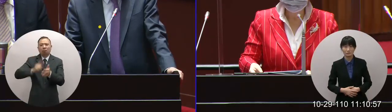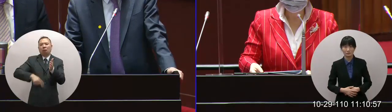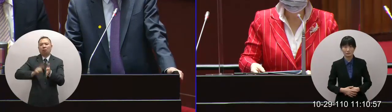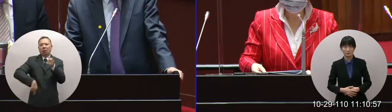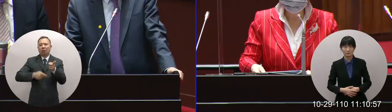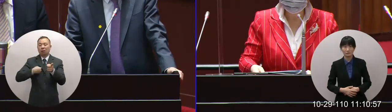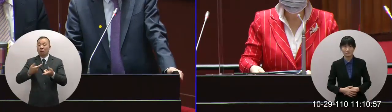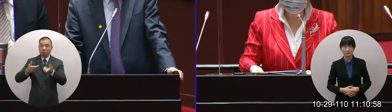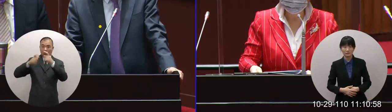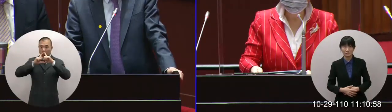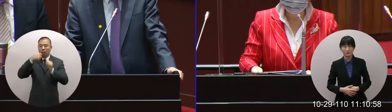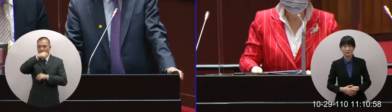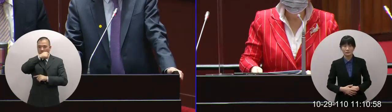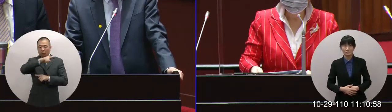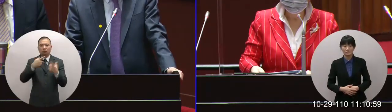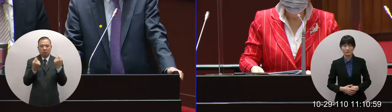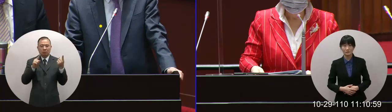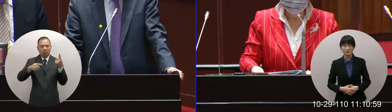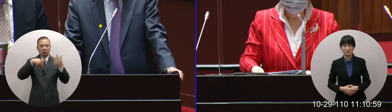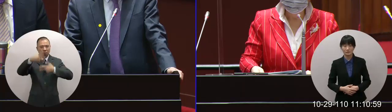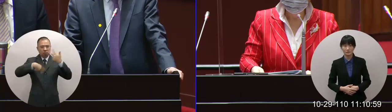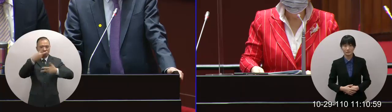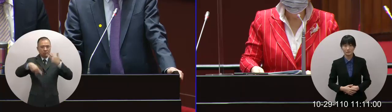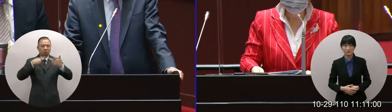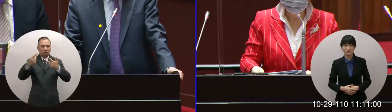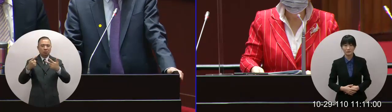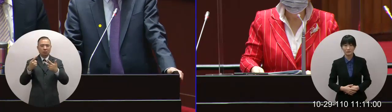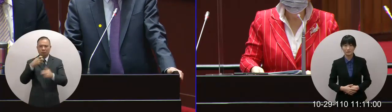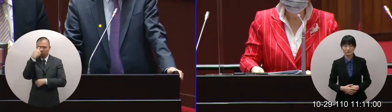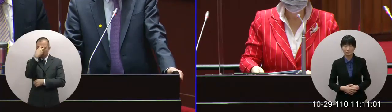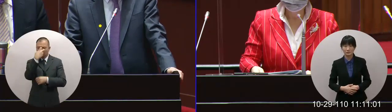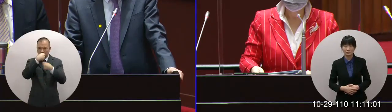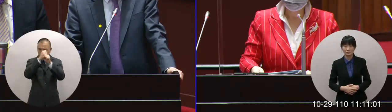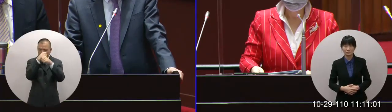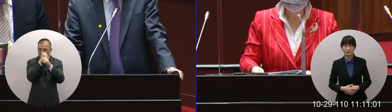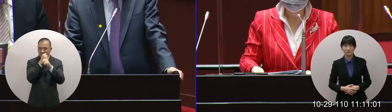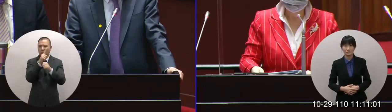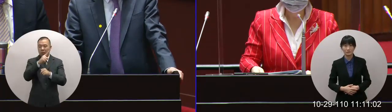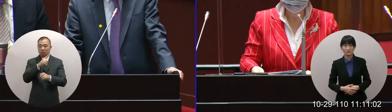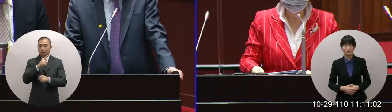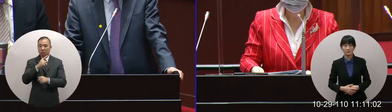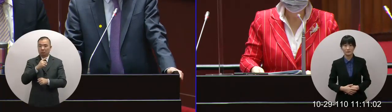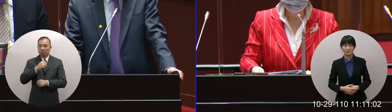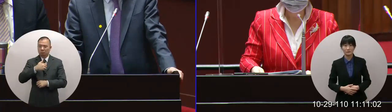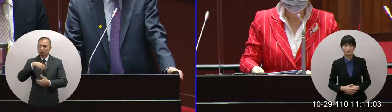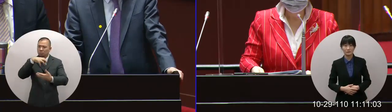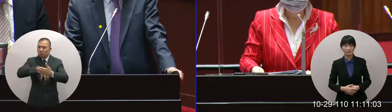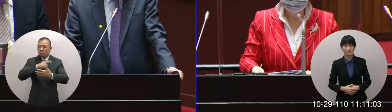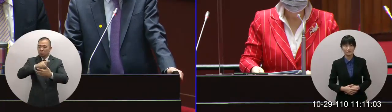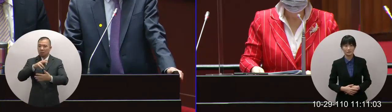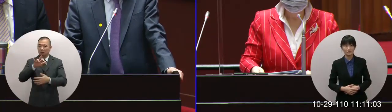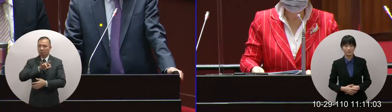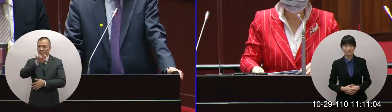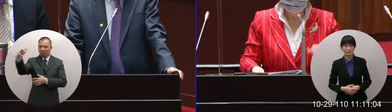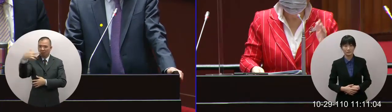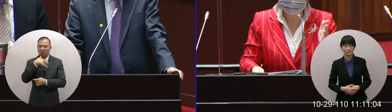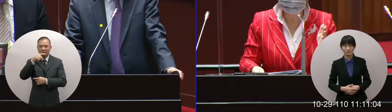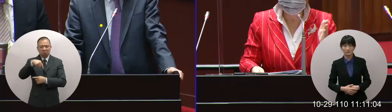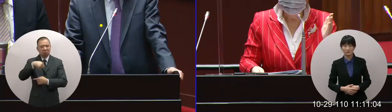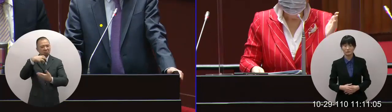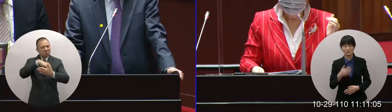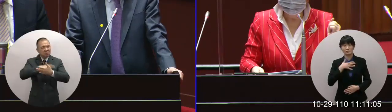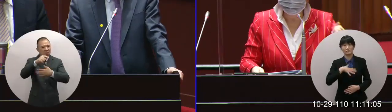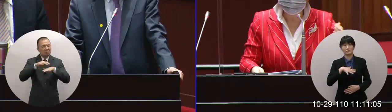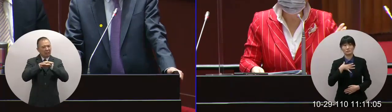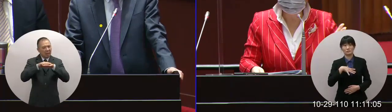我们原来的检疫14天的方式，事实上是没有办法达成这样的一个非常安全的目标， 好， 所以但是